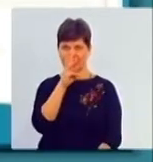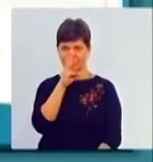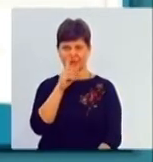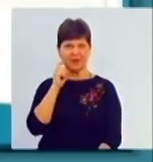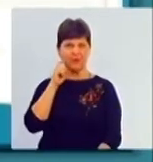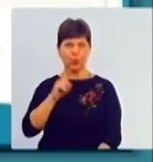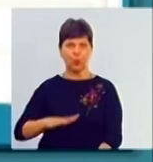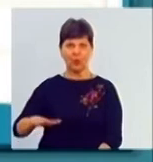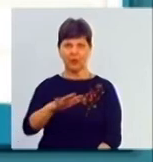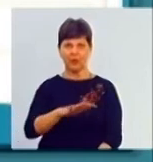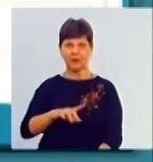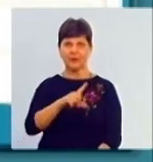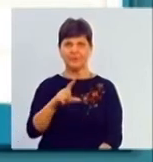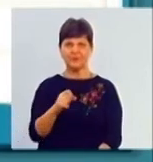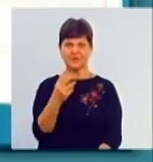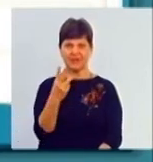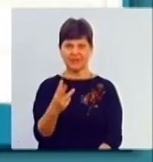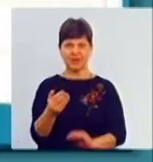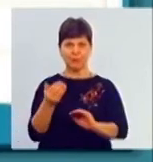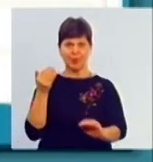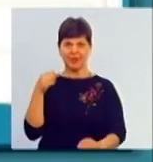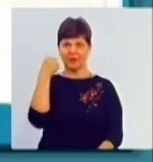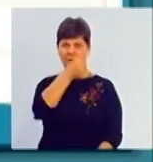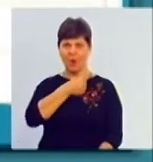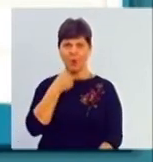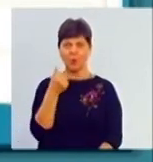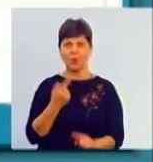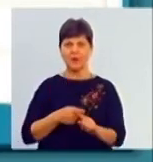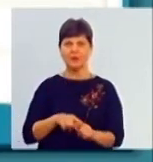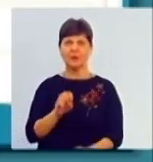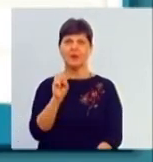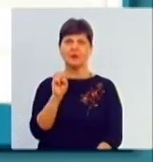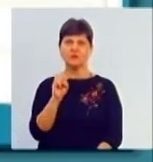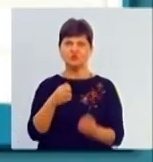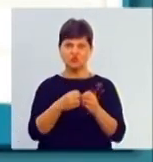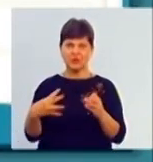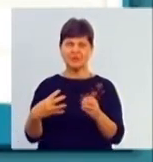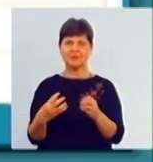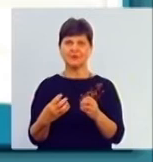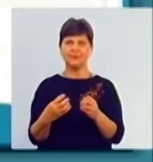Україні за 3 попередніх роки. Це 14, 15, 16 роки